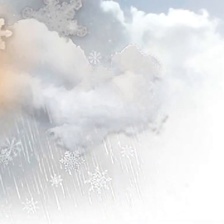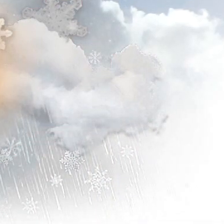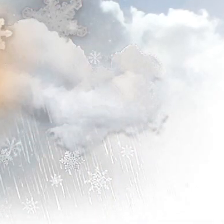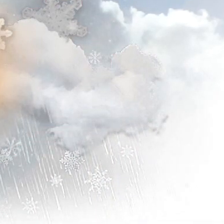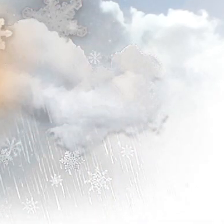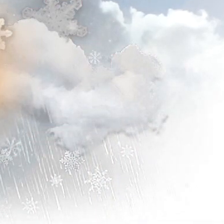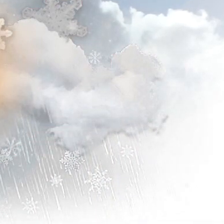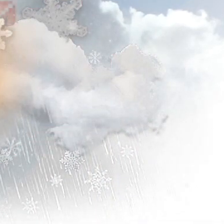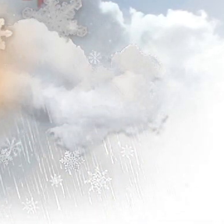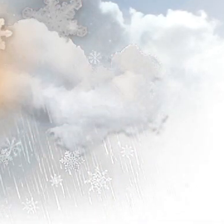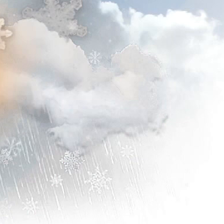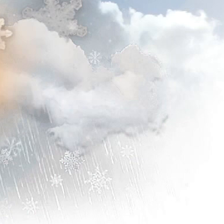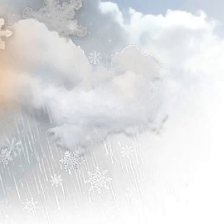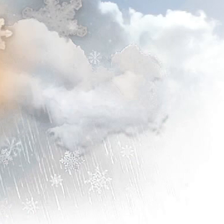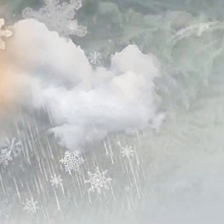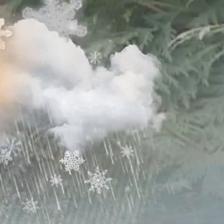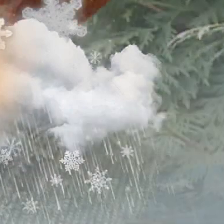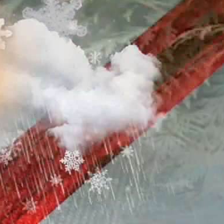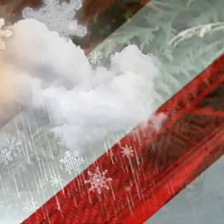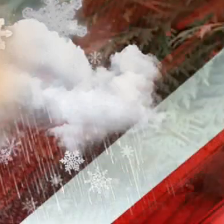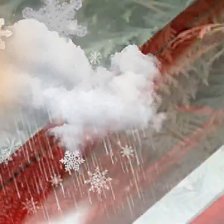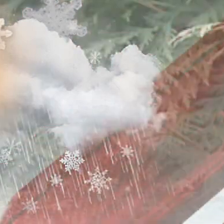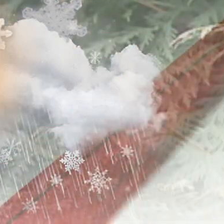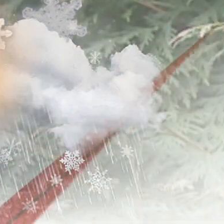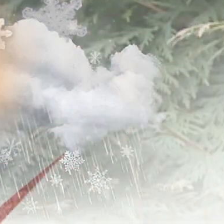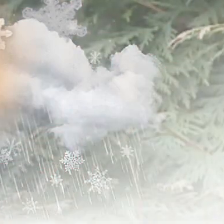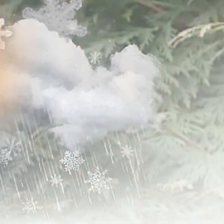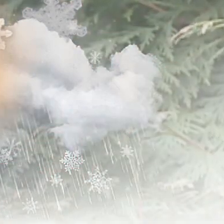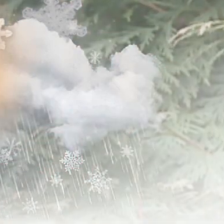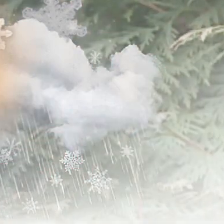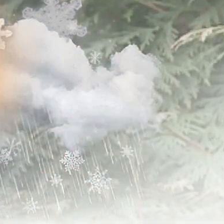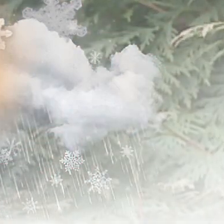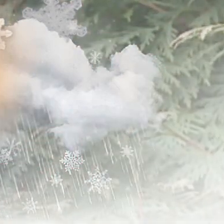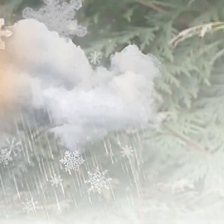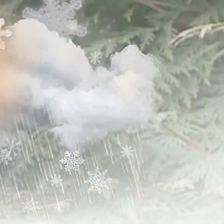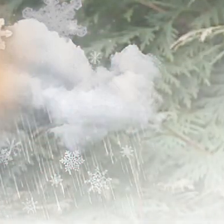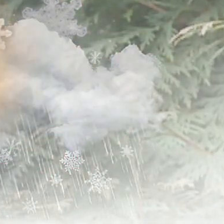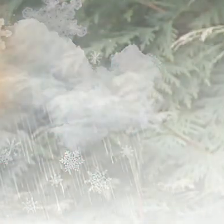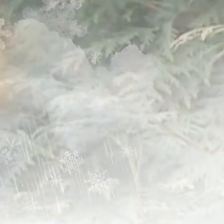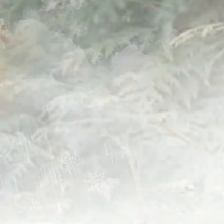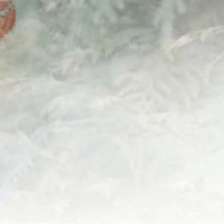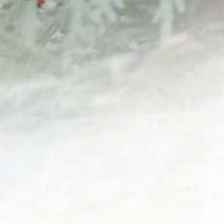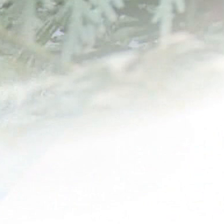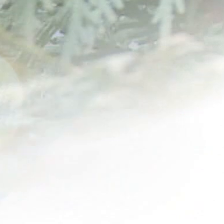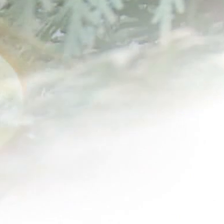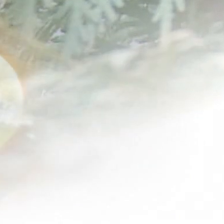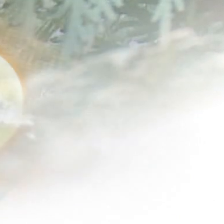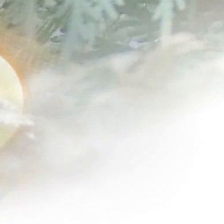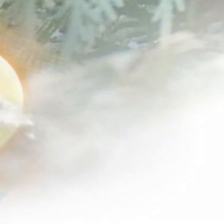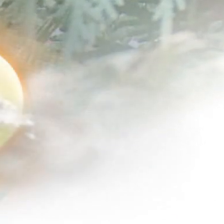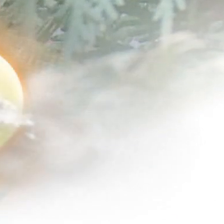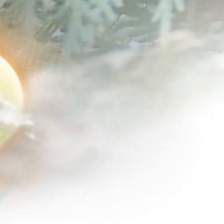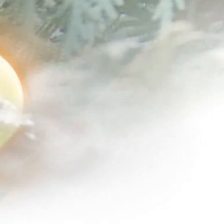вечарам. Пахмурна, невялікі снег, вецер паўночна-заходні 4-6 метраў за секунду.